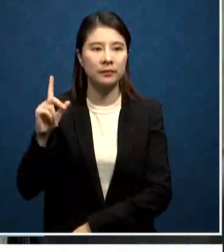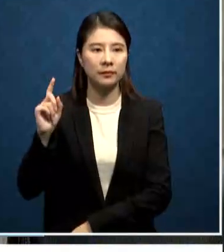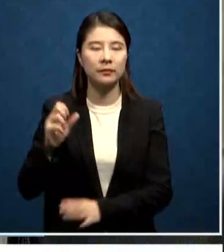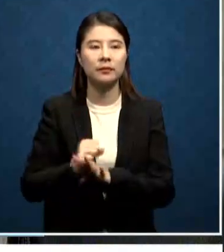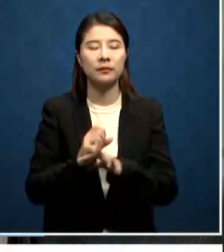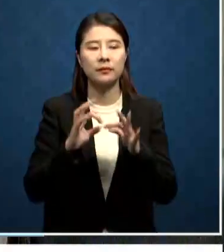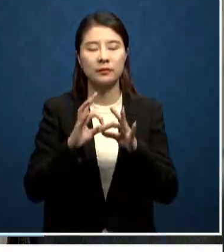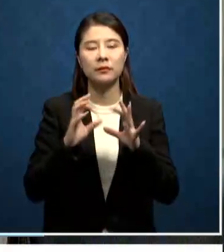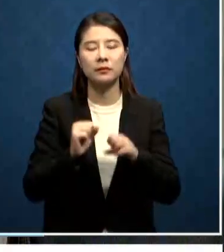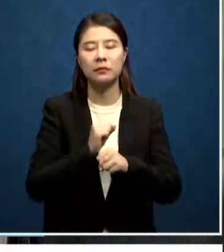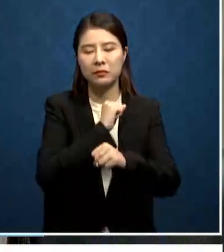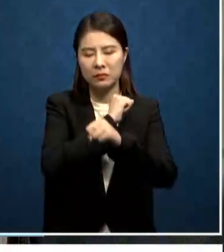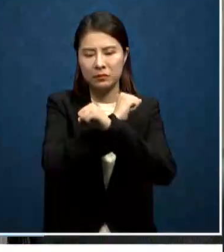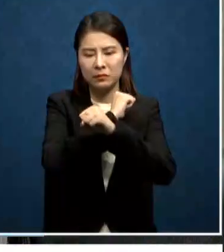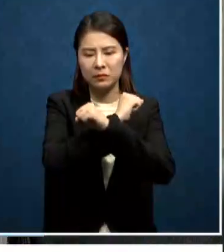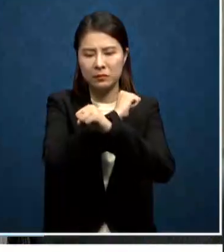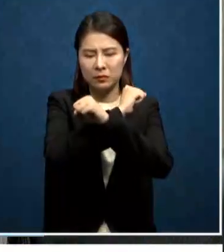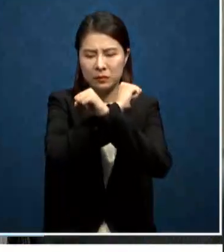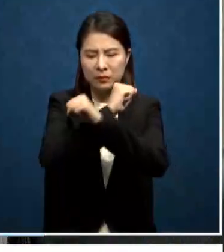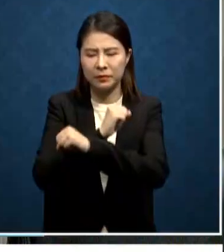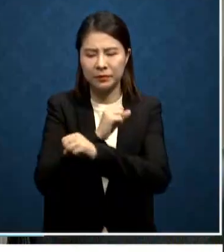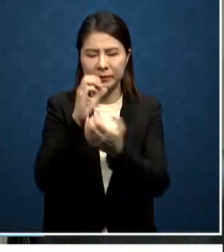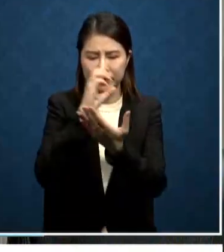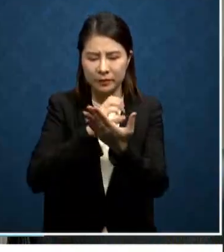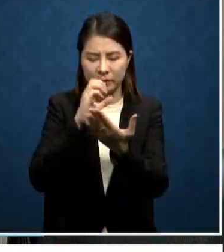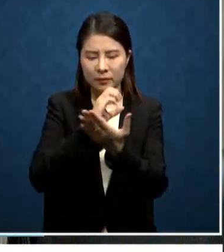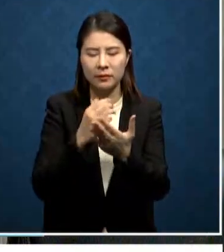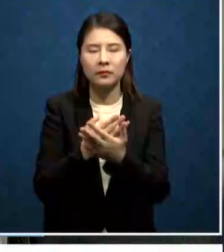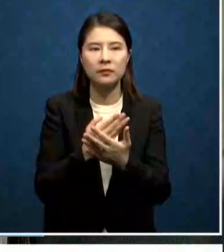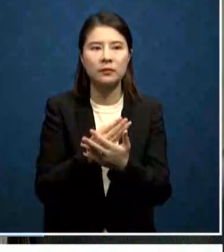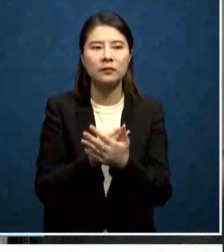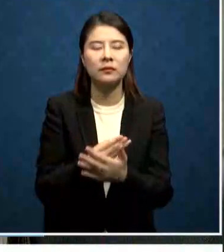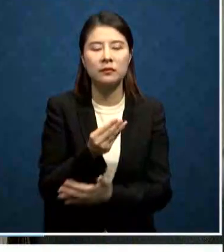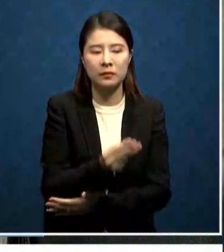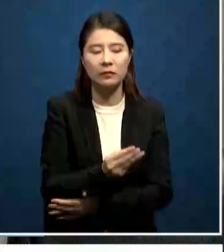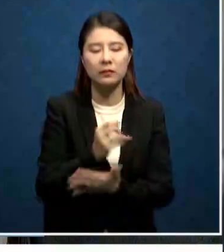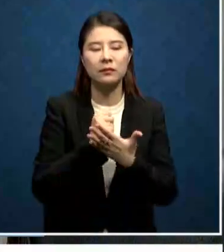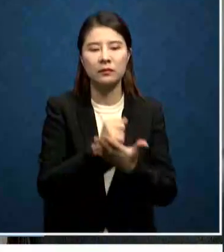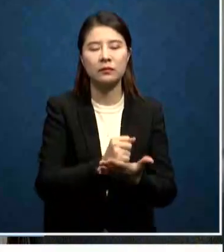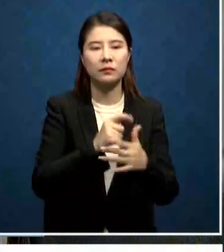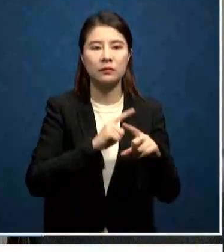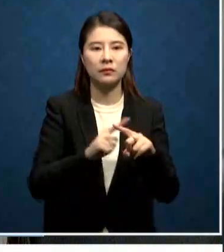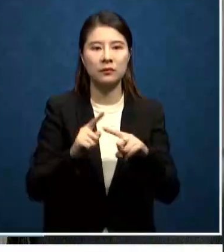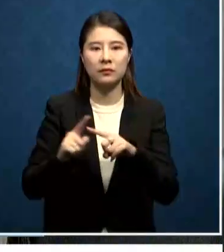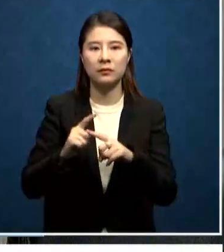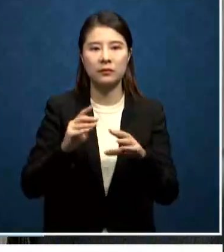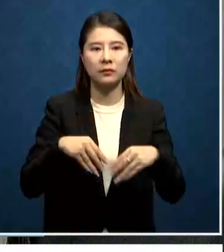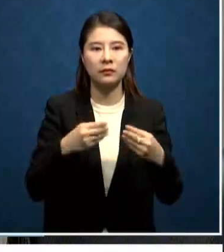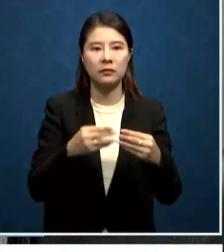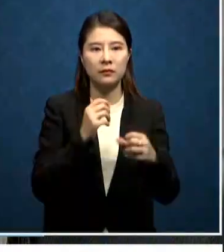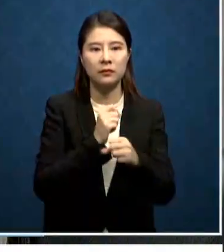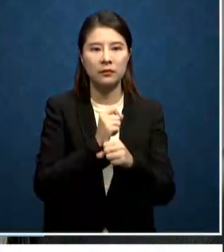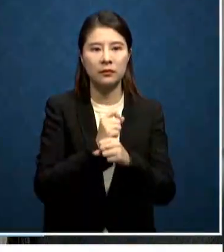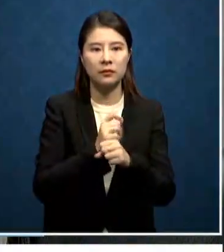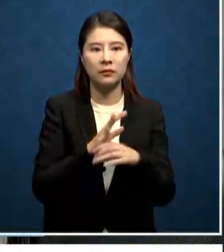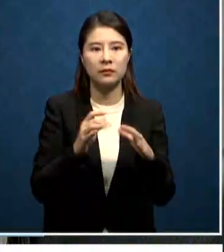องกันไม่ว่าจะเป็นงานที่ใช้ชดเชยเรื่องต่างๆนะครับเพื่อที่ให้การทำงานเนี่ยมัน